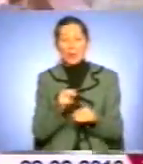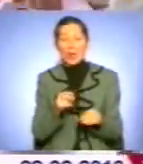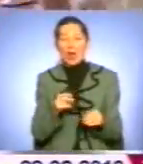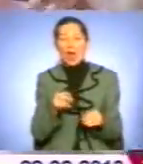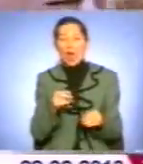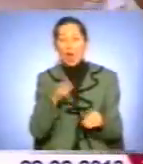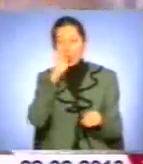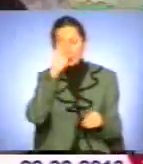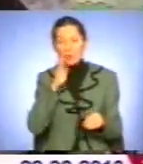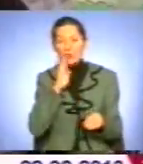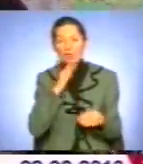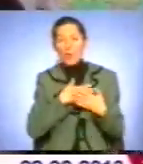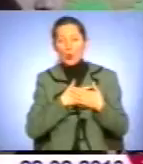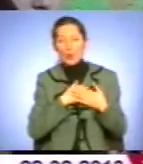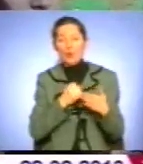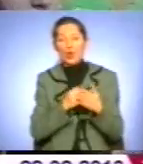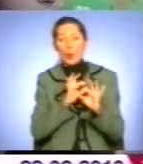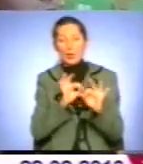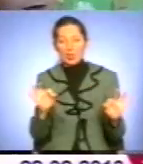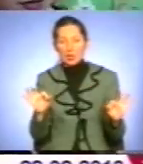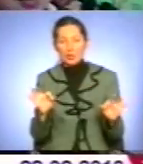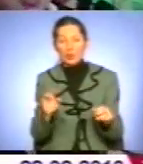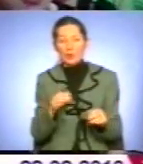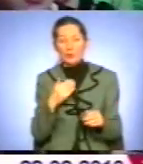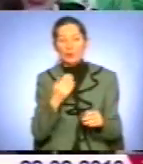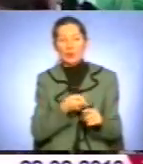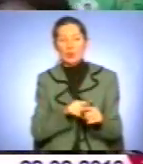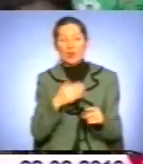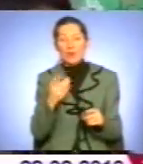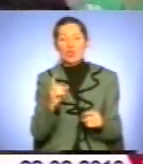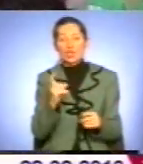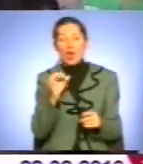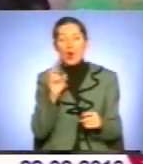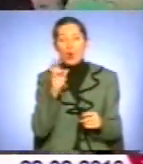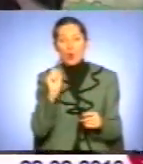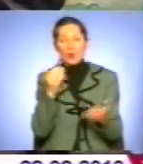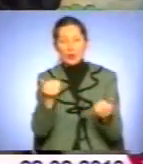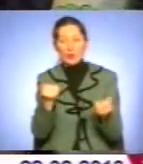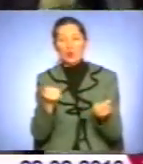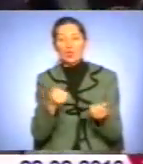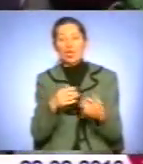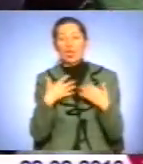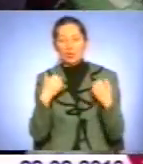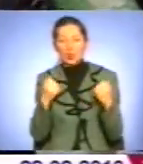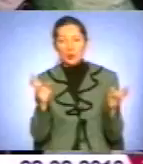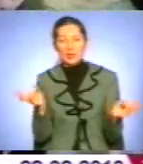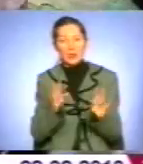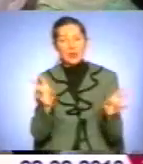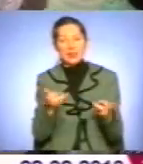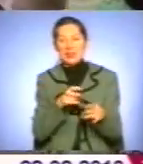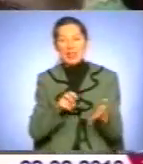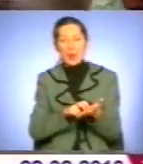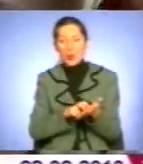до прекрасного. Якщо ви танцюєте, це ваше хобі, ви зразу отримуєте здоров'я. Треба не боятися лише і